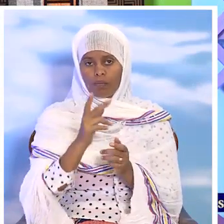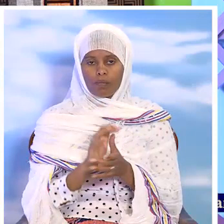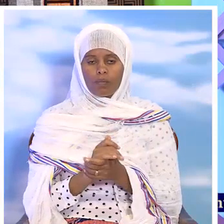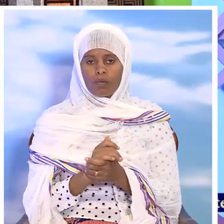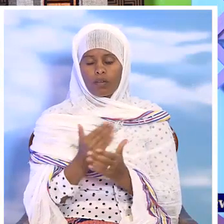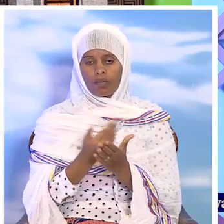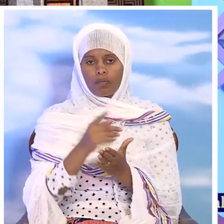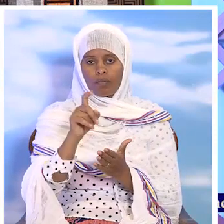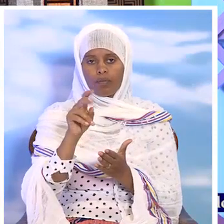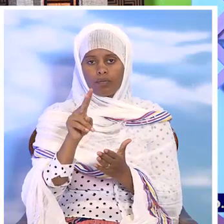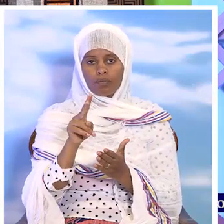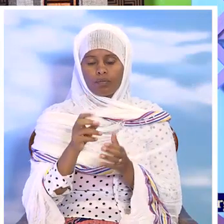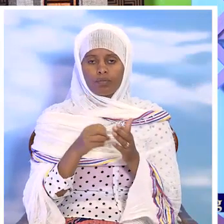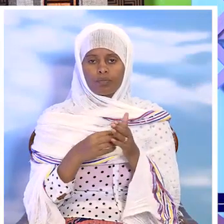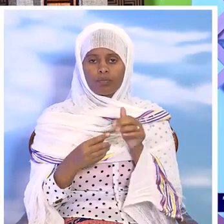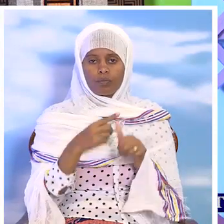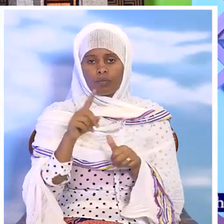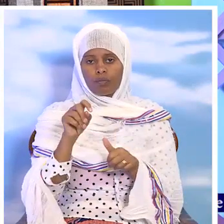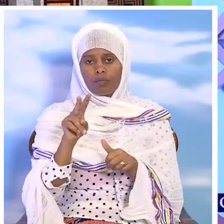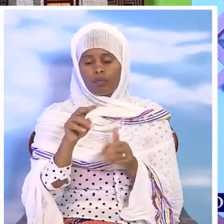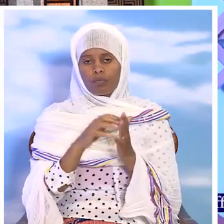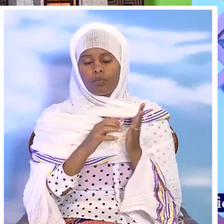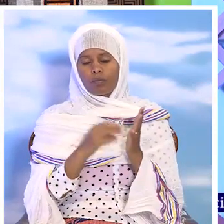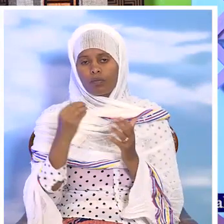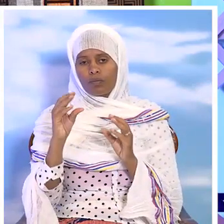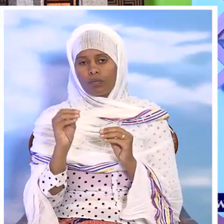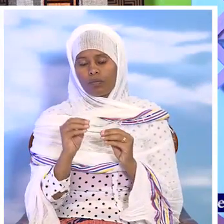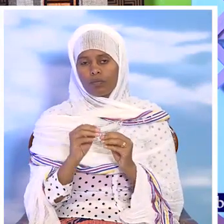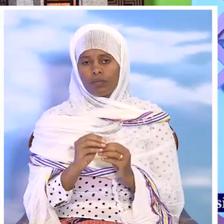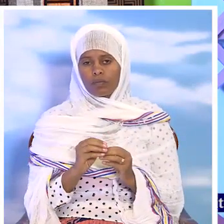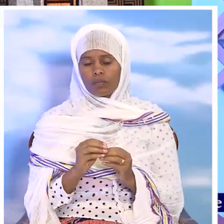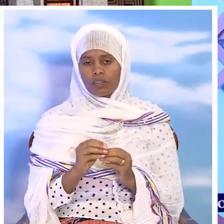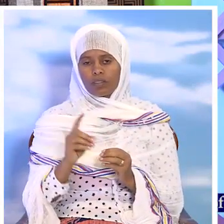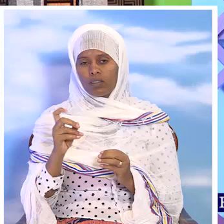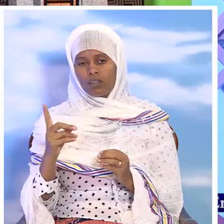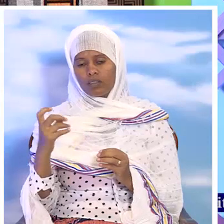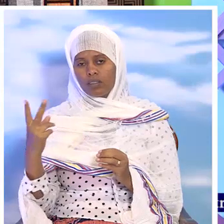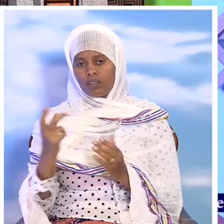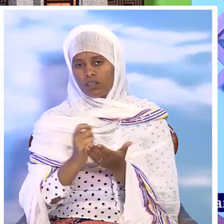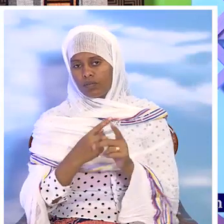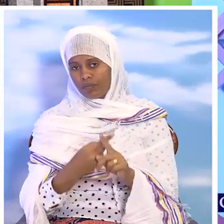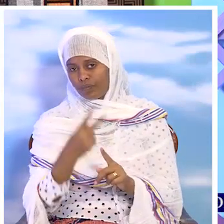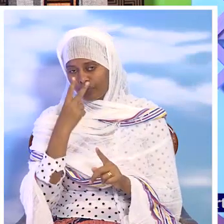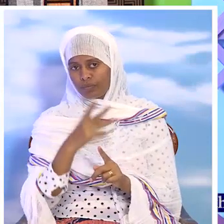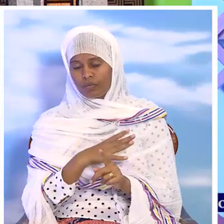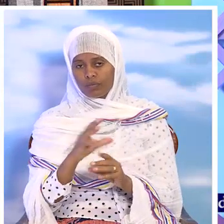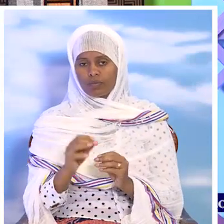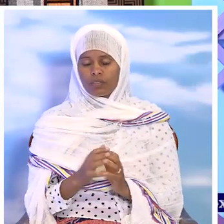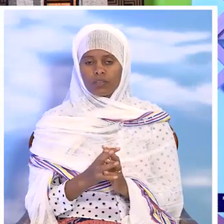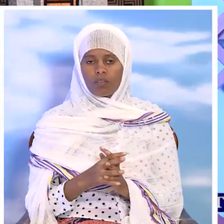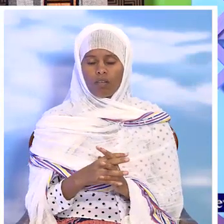ካብ 12 ስለ ጅምር እቲ 12 ቁፅሪ ካ እንታያ ትብል ወእምዚ 12 ተጠቃሊለን ክኸዳ ከልዋ ወእምዚ